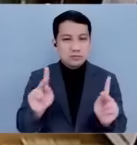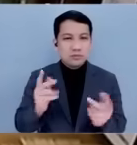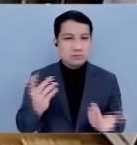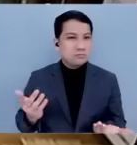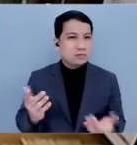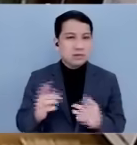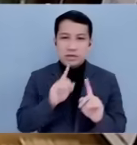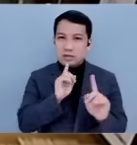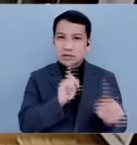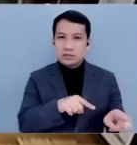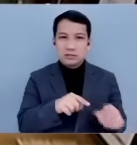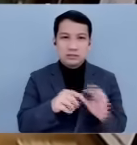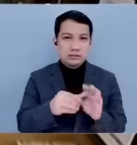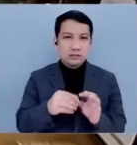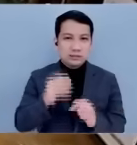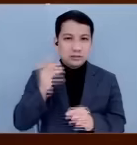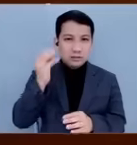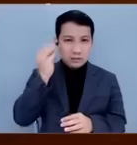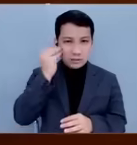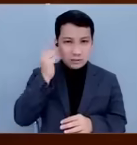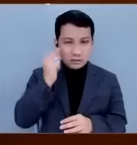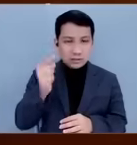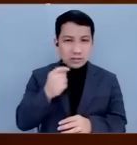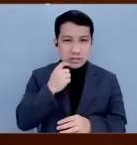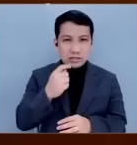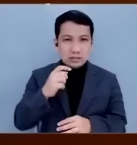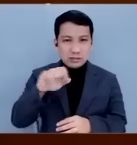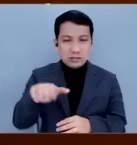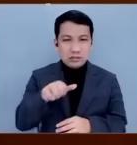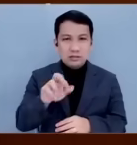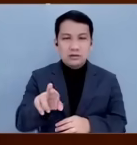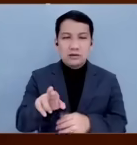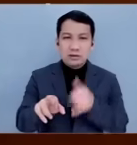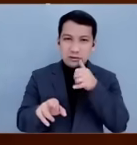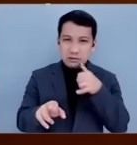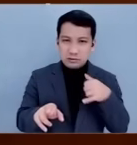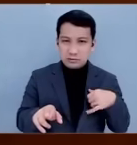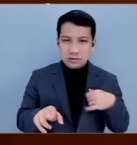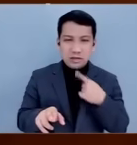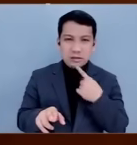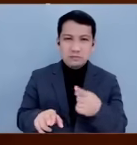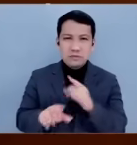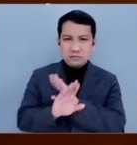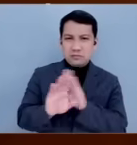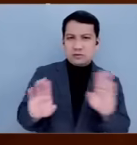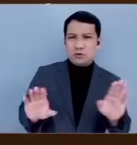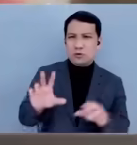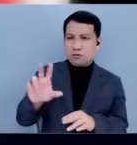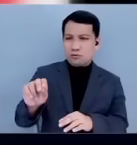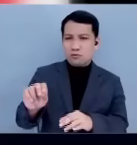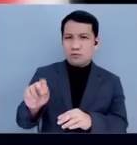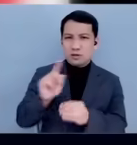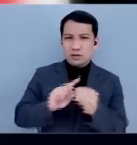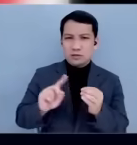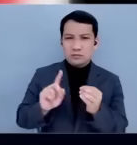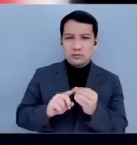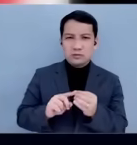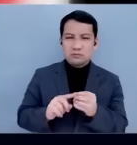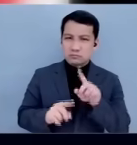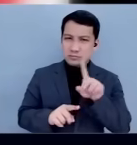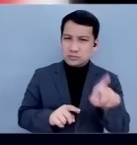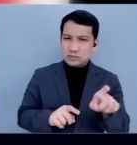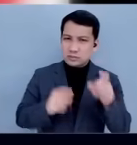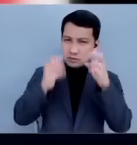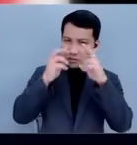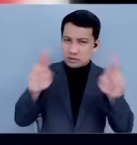pahayag si Zamora sa mga sinabi kayina ni Ejercito. Pero kahapon, nauna nang itinanggi ni Zamora ang mga paratang sa kanya. Tanong pa ng alkalde, bakit